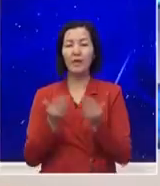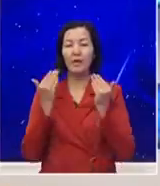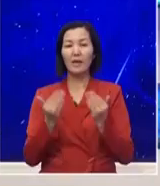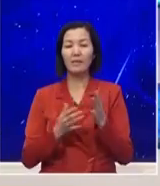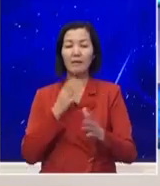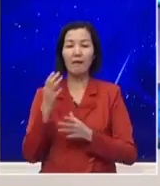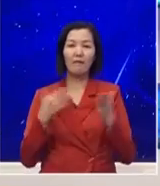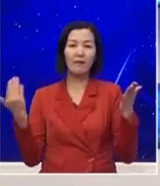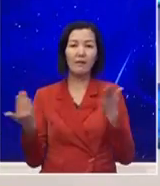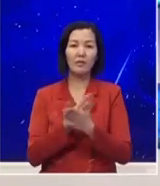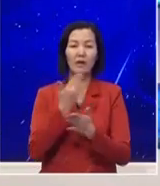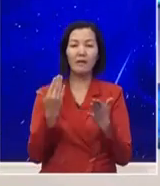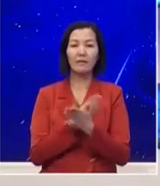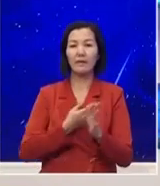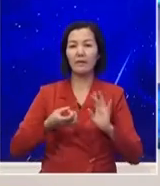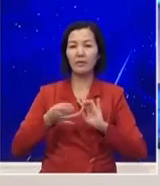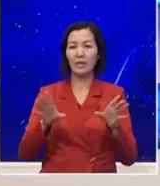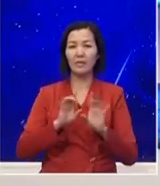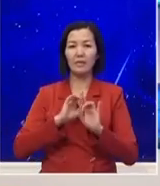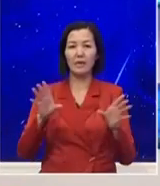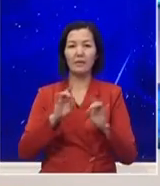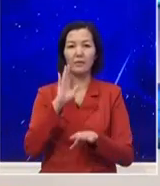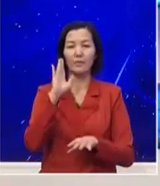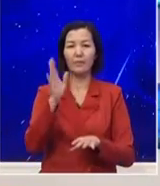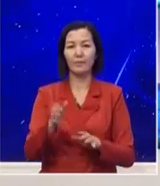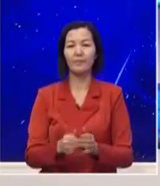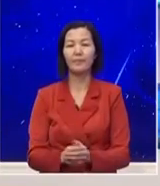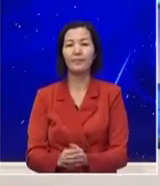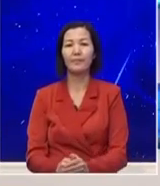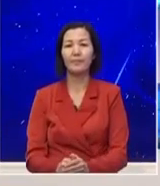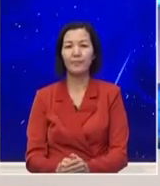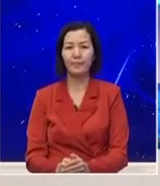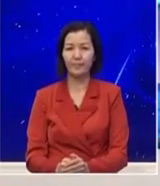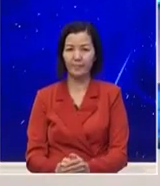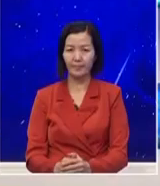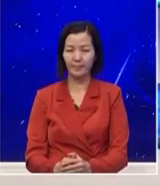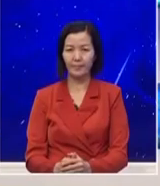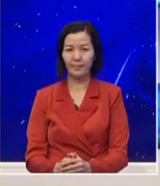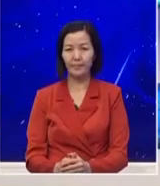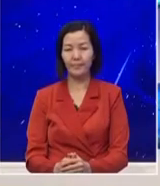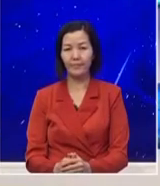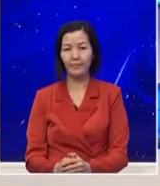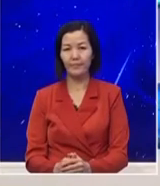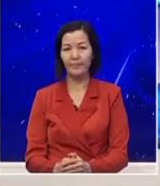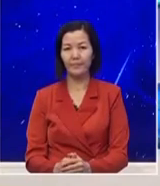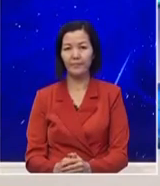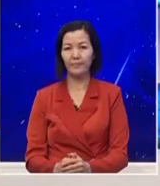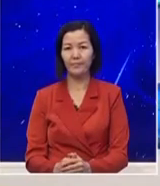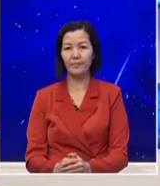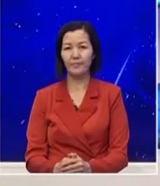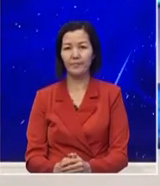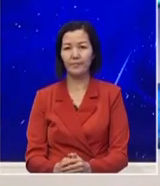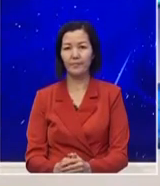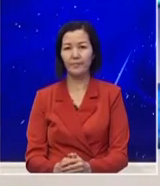Жаһан жаңалықтарына тоқталсақ, Қытай жаңа жер серігін ұшырды. Ол ұялы байланыс арқылы дауыс, қысқа хаттар мен өзге де